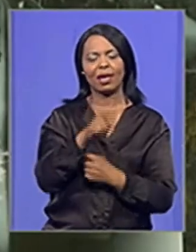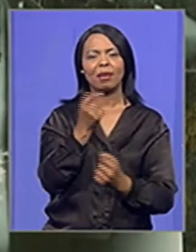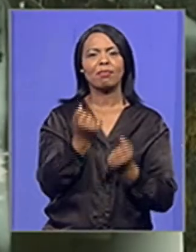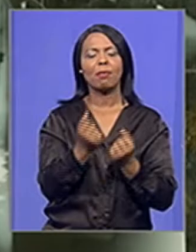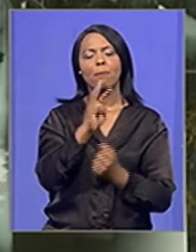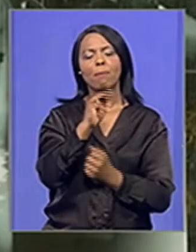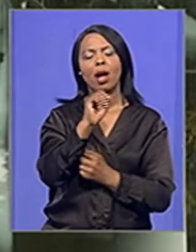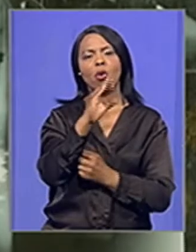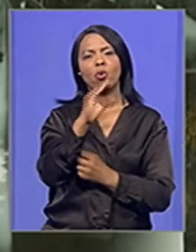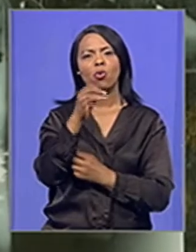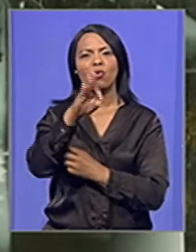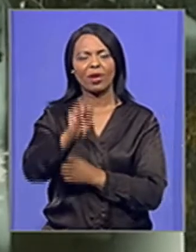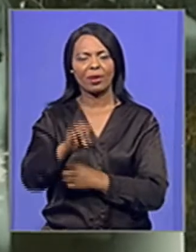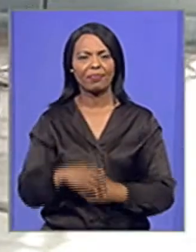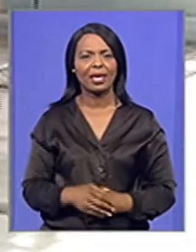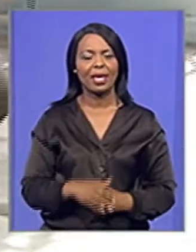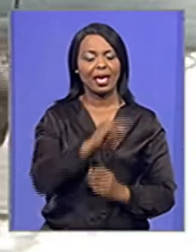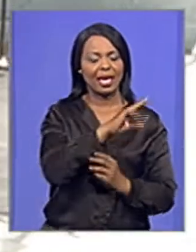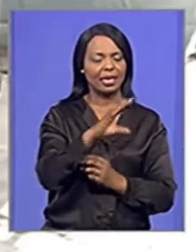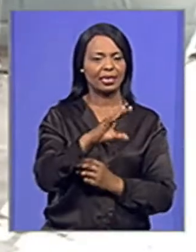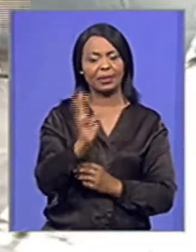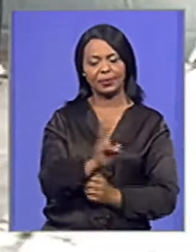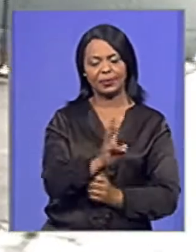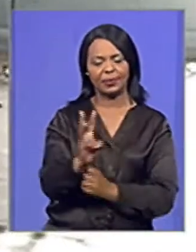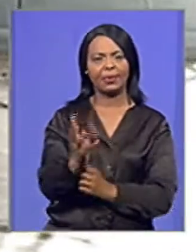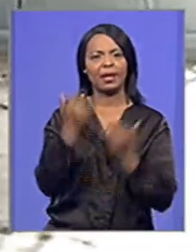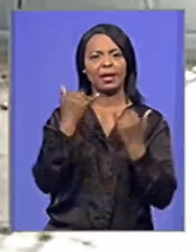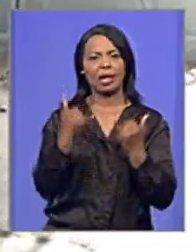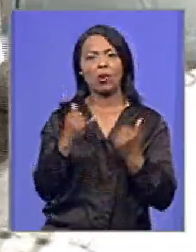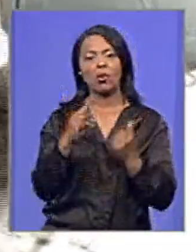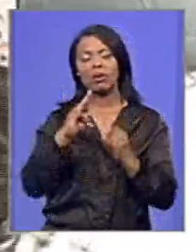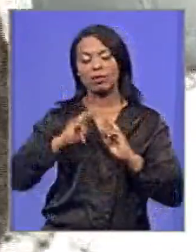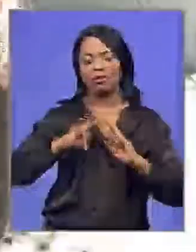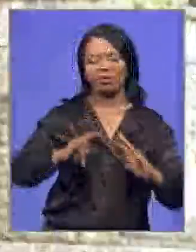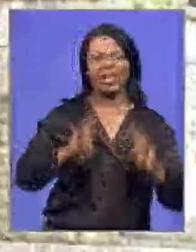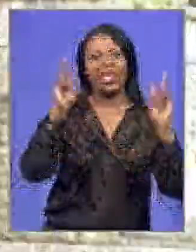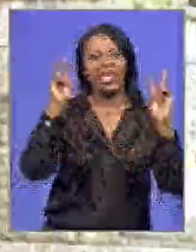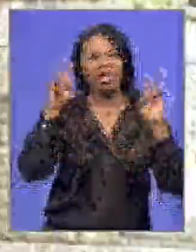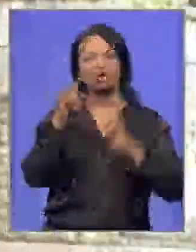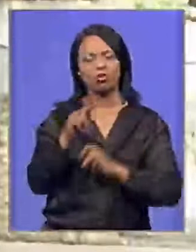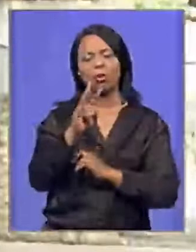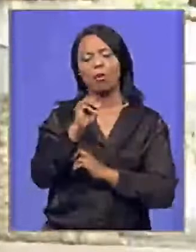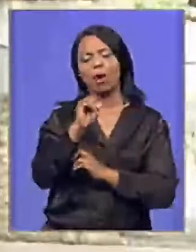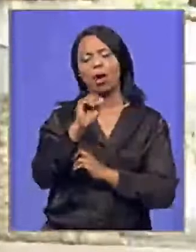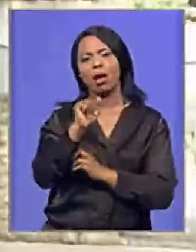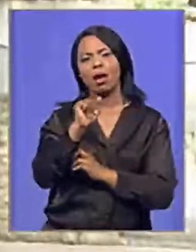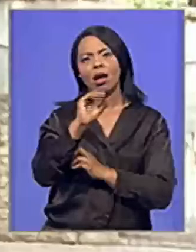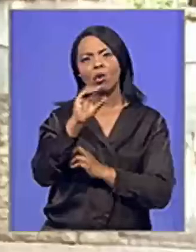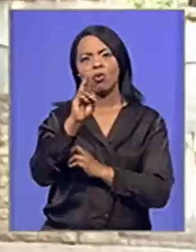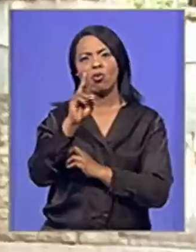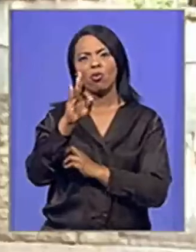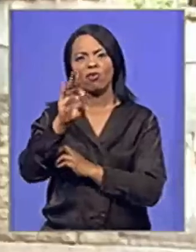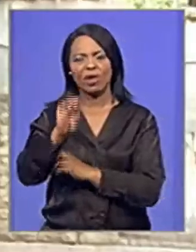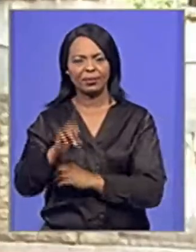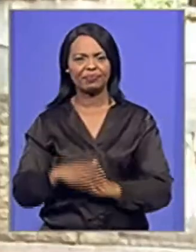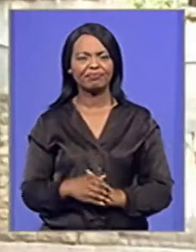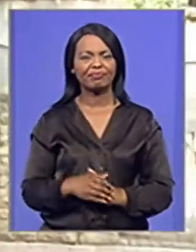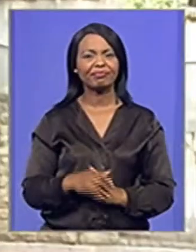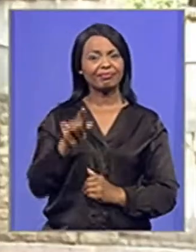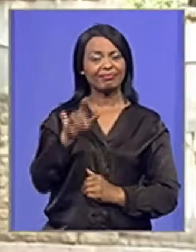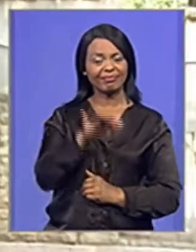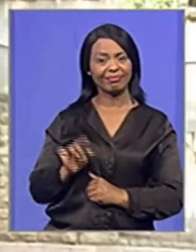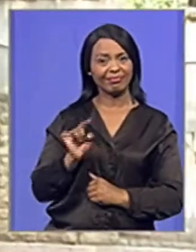e kgothaleditse mmuso ho ba sedi haholo ha o sebetsana le taba tsa makhufe. Makhufe e le ketsahalo e